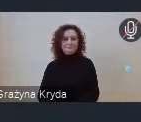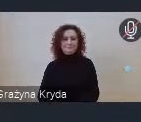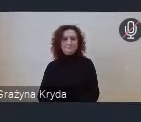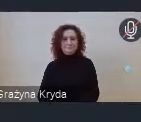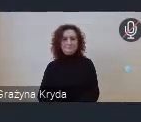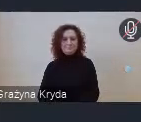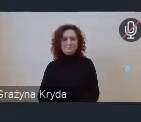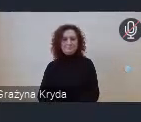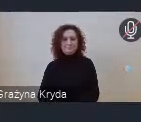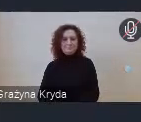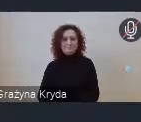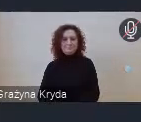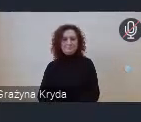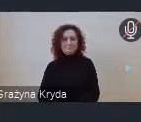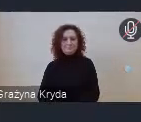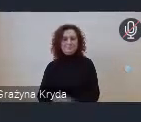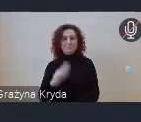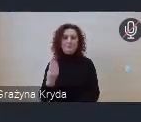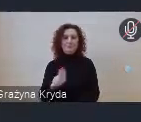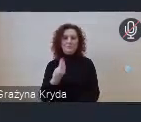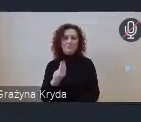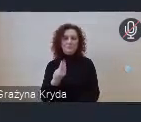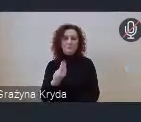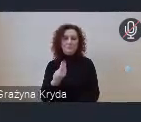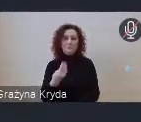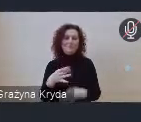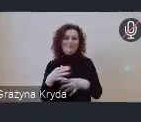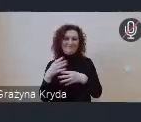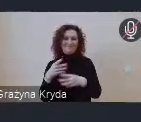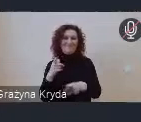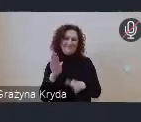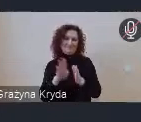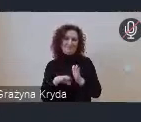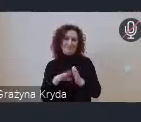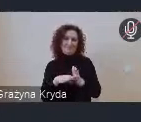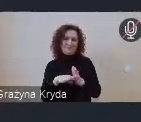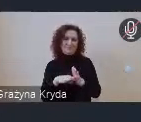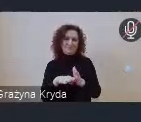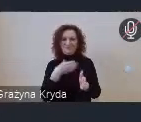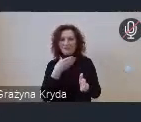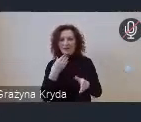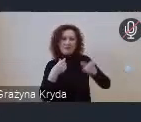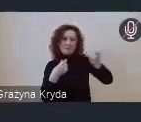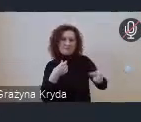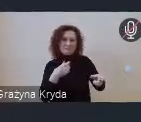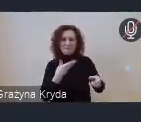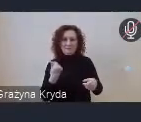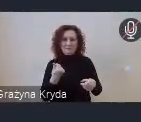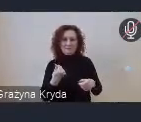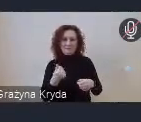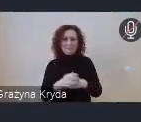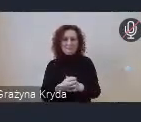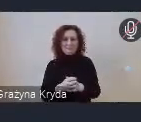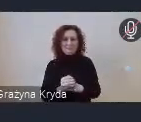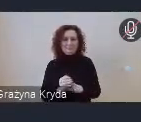jest prosta co jeszcze na schodach to są oczywiście klasyczne schody brak foremce po dwóch stronach niewłaściwy kształt pochwytu